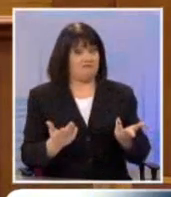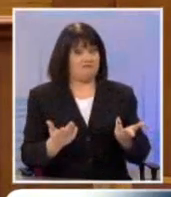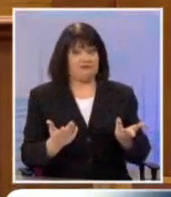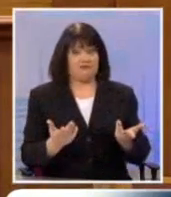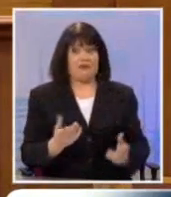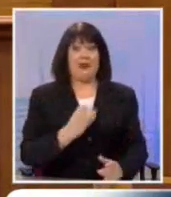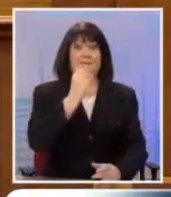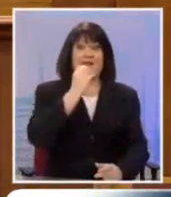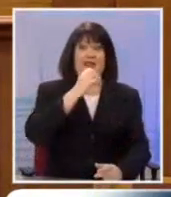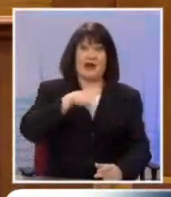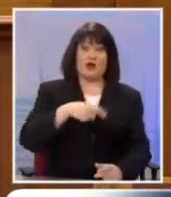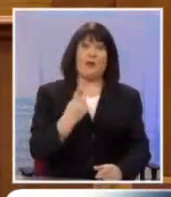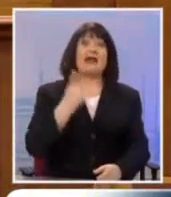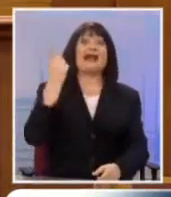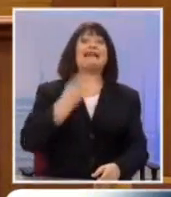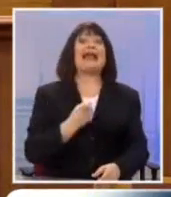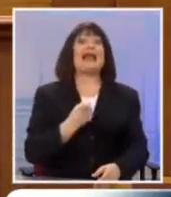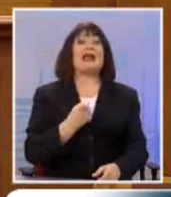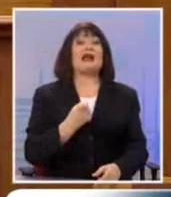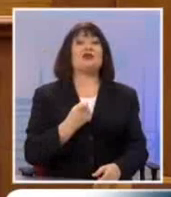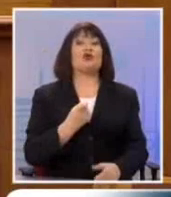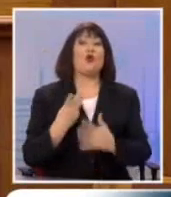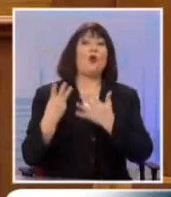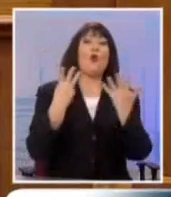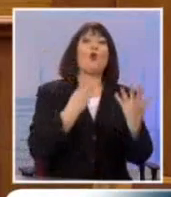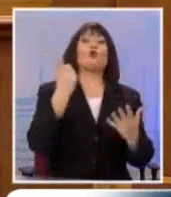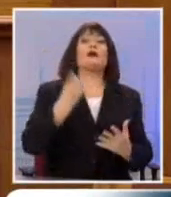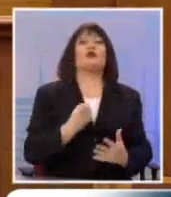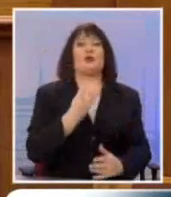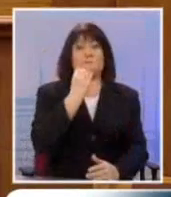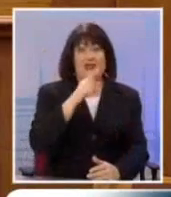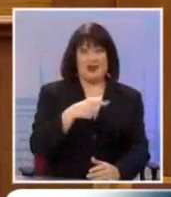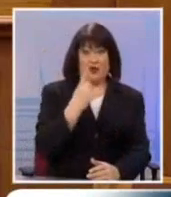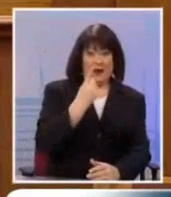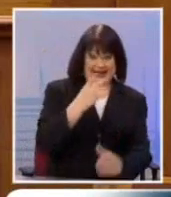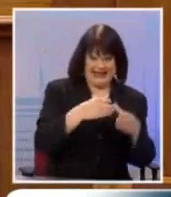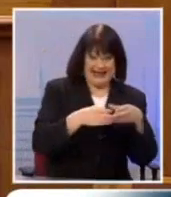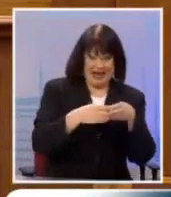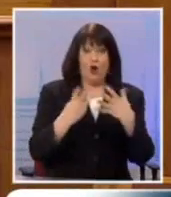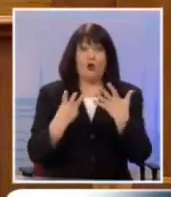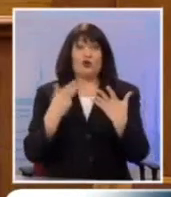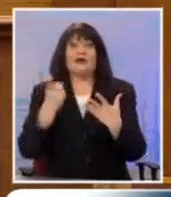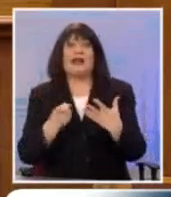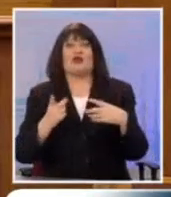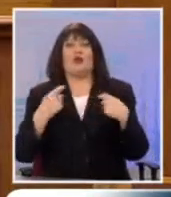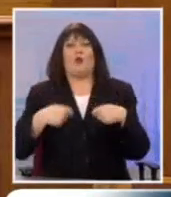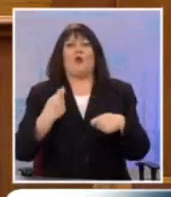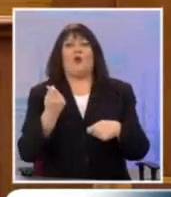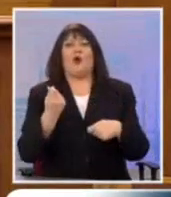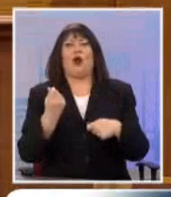το 0,1% είχε το 8%. Το 0,1 είχε το 8%, το